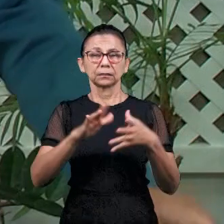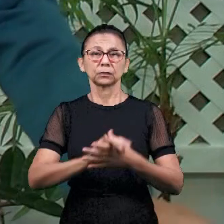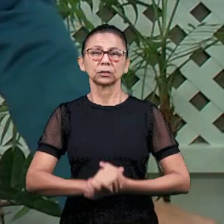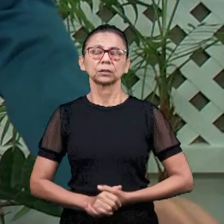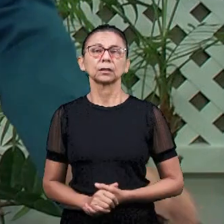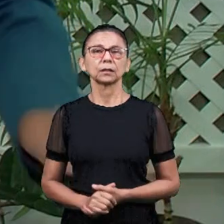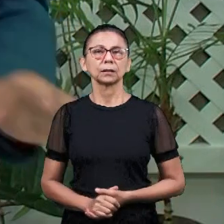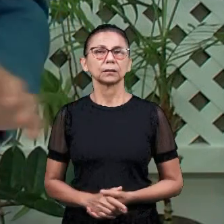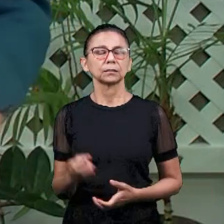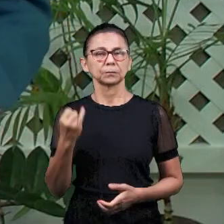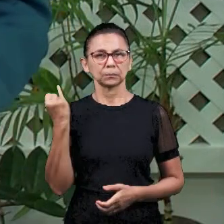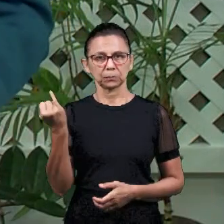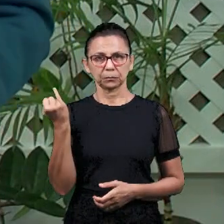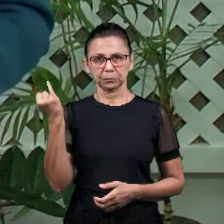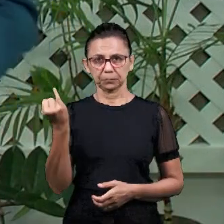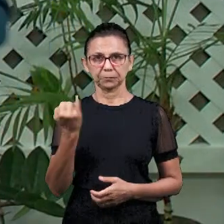clair.